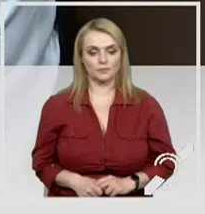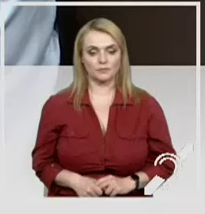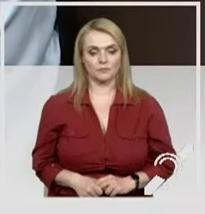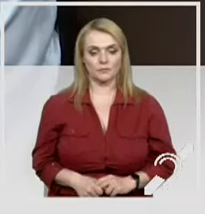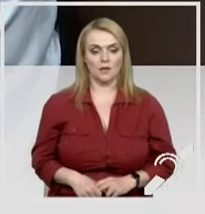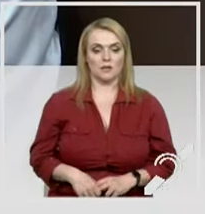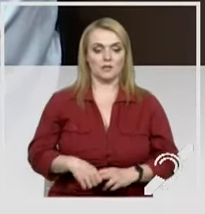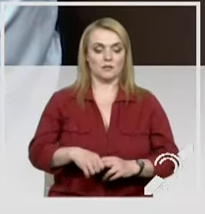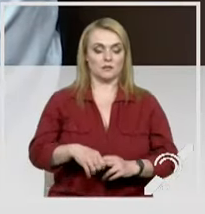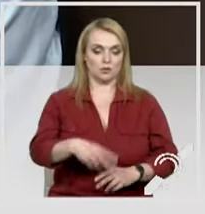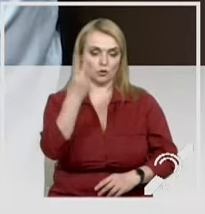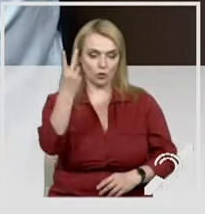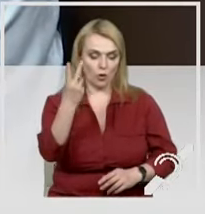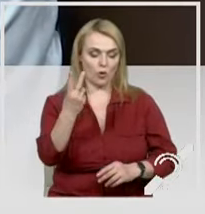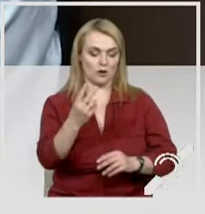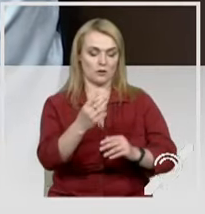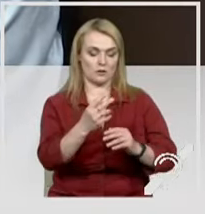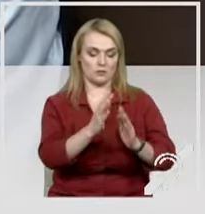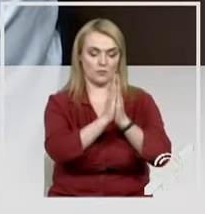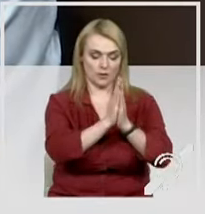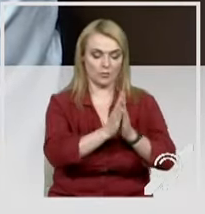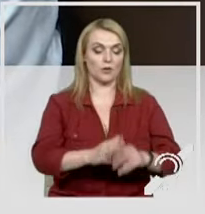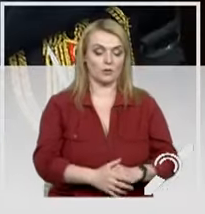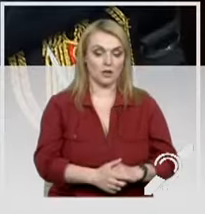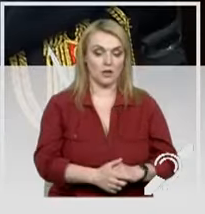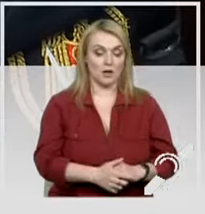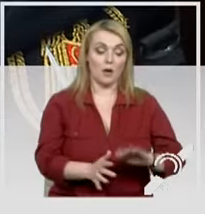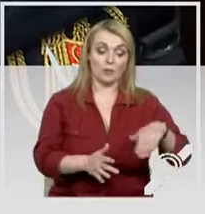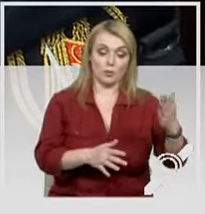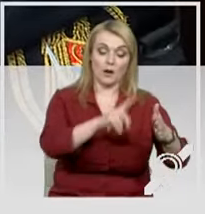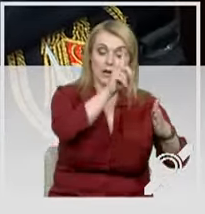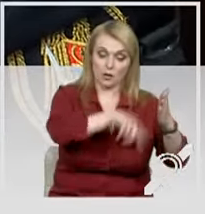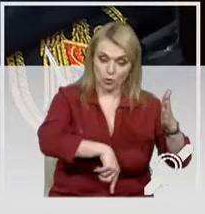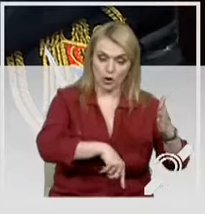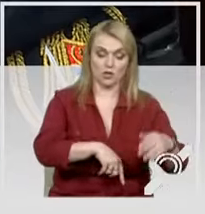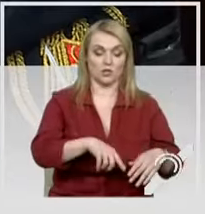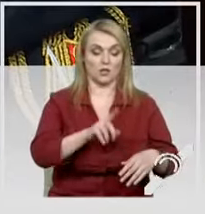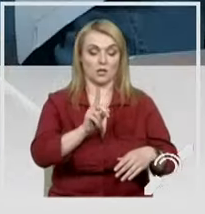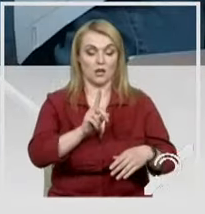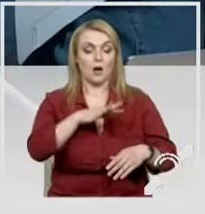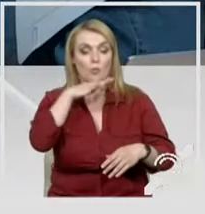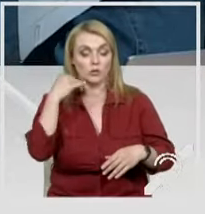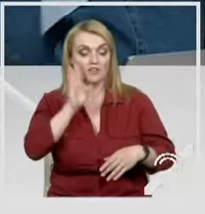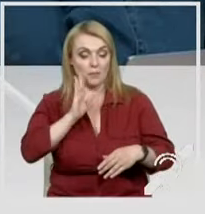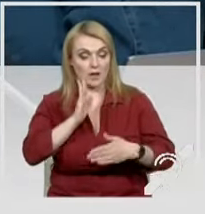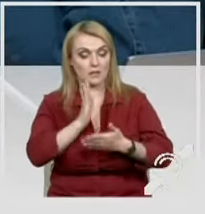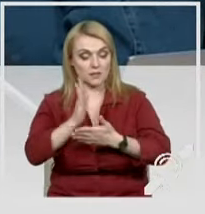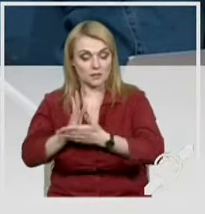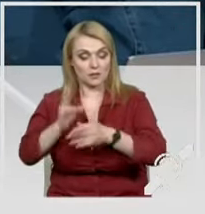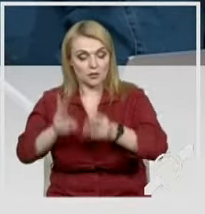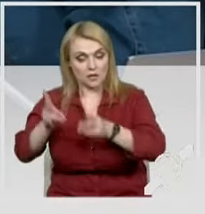două mari aspecte. Deci, pe de o parte, recunoașterea noțiunii de femicid în legislația națională. Din punctul nostru de